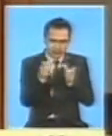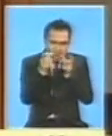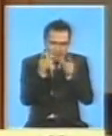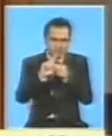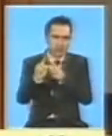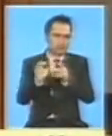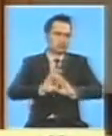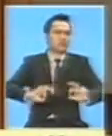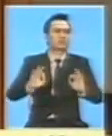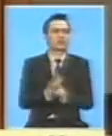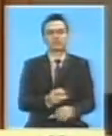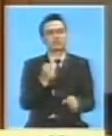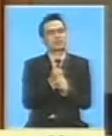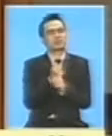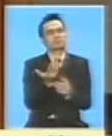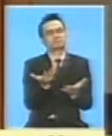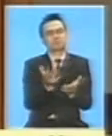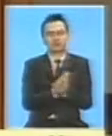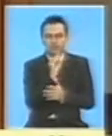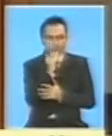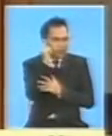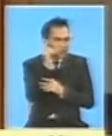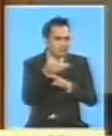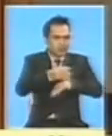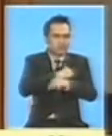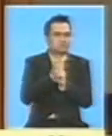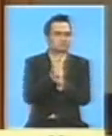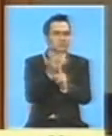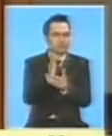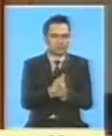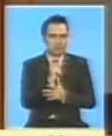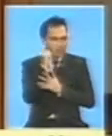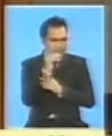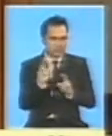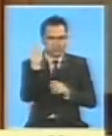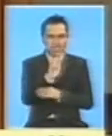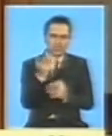งเดียวว่าเราทำแต่ไม่มีผลผลิตเลยไม่มีคำยืนยันเลยว่าเราใช้ค